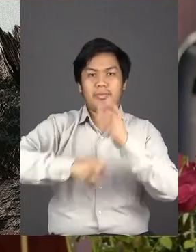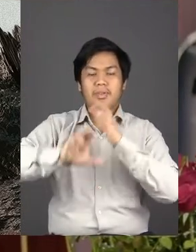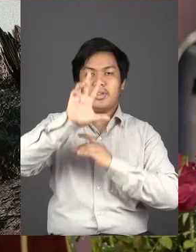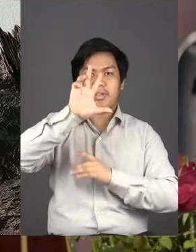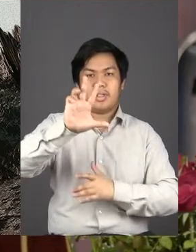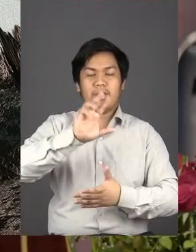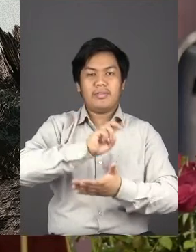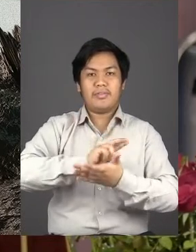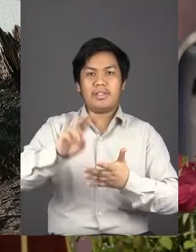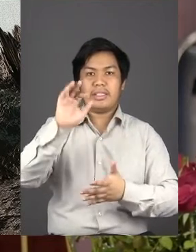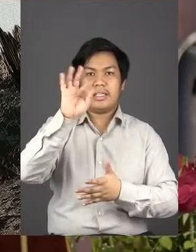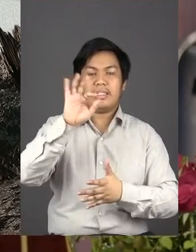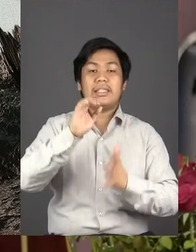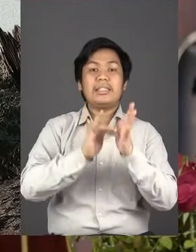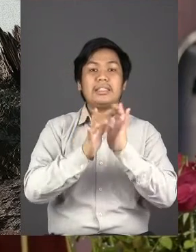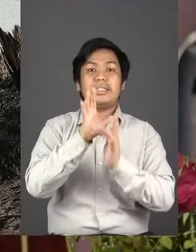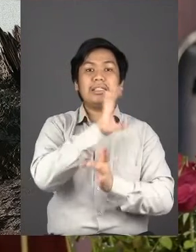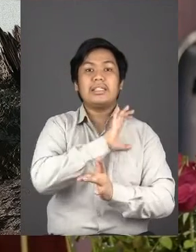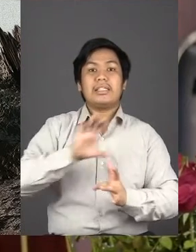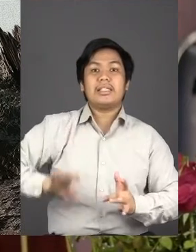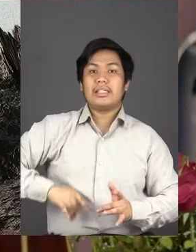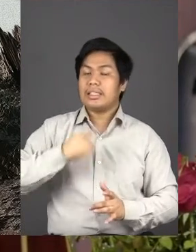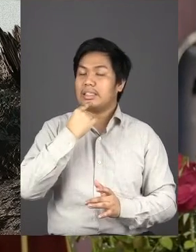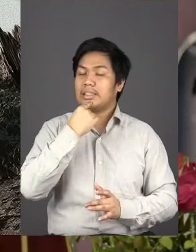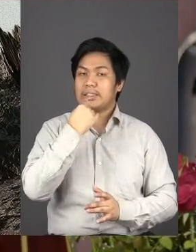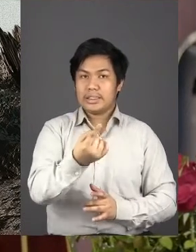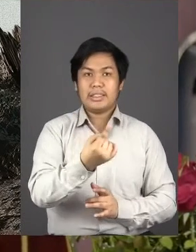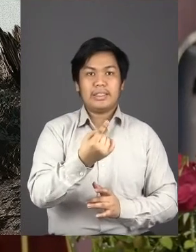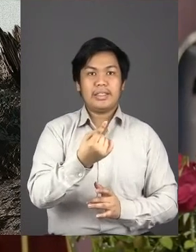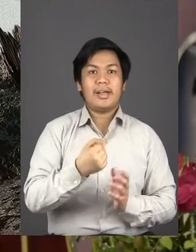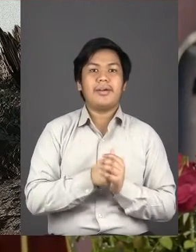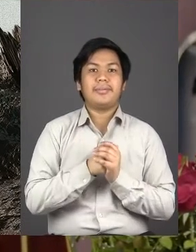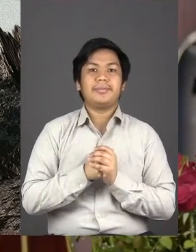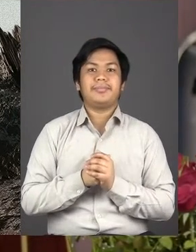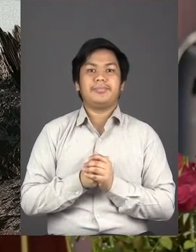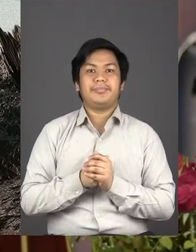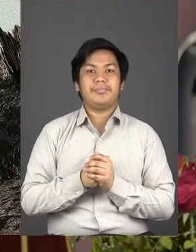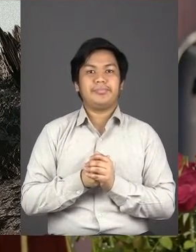verse 19. And this is the judgment, sabi niya.